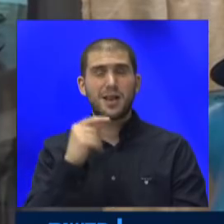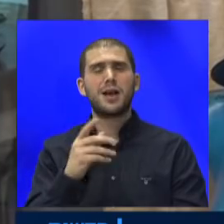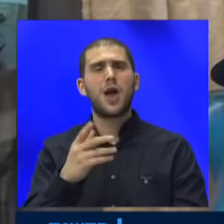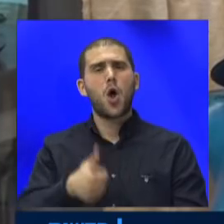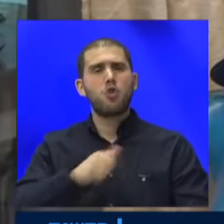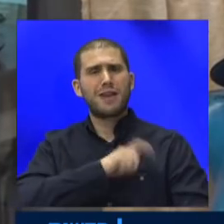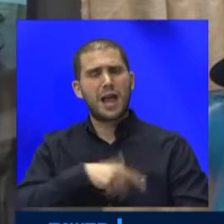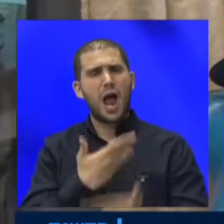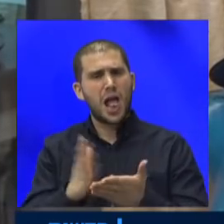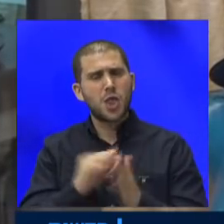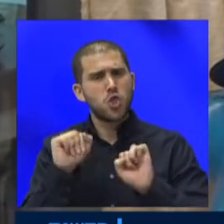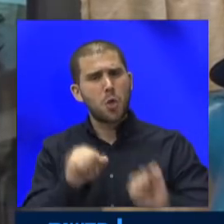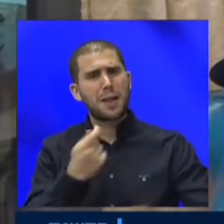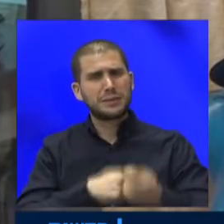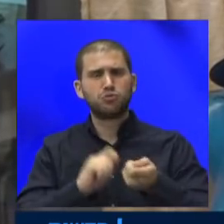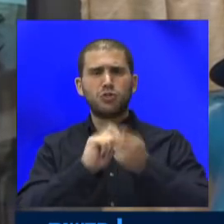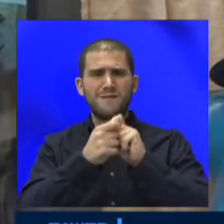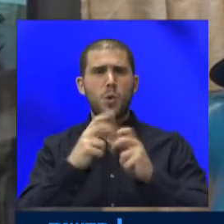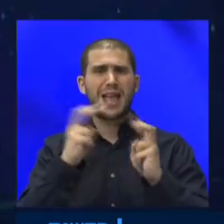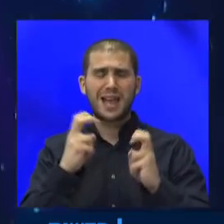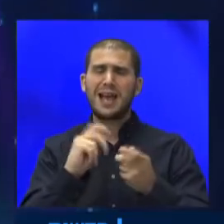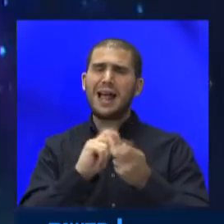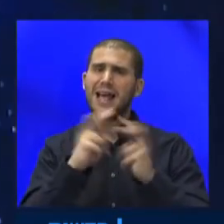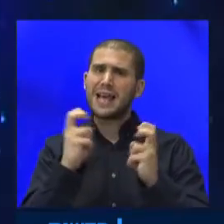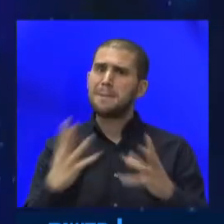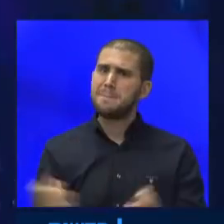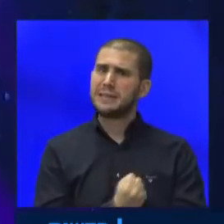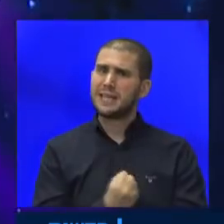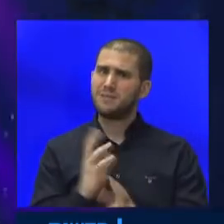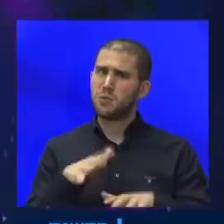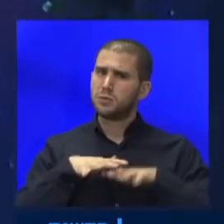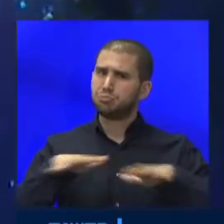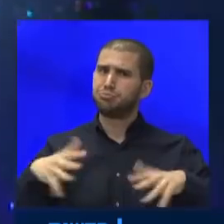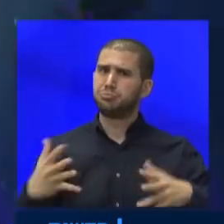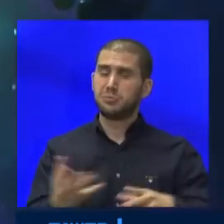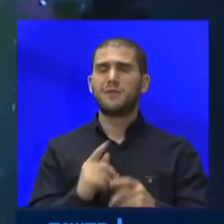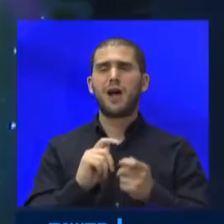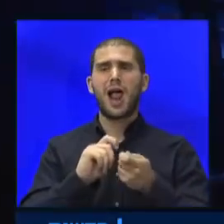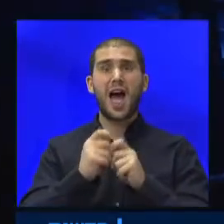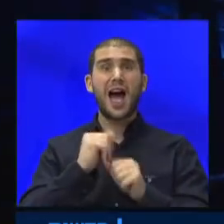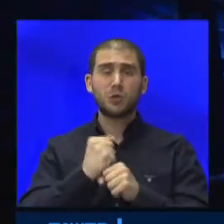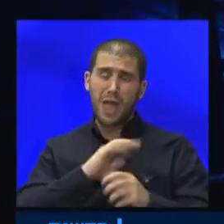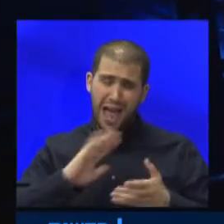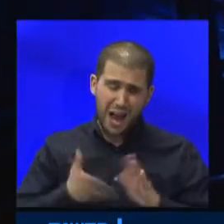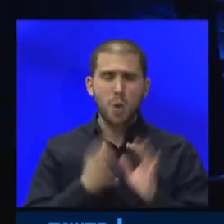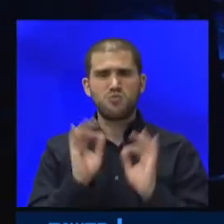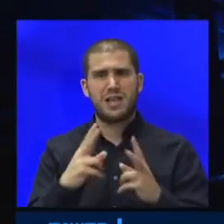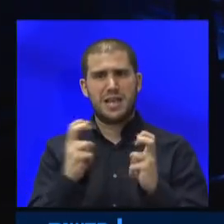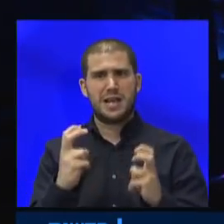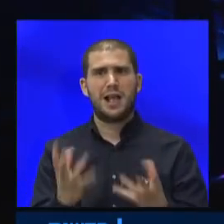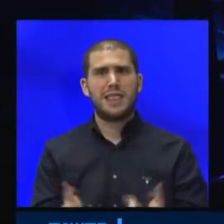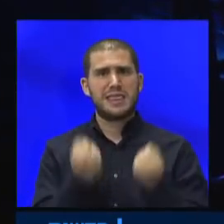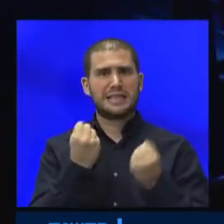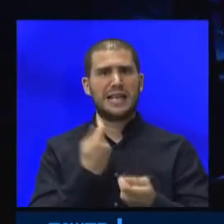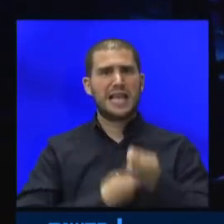שהפכו את העיר שלו לעיר כל כך מצליחה וכל כך משגשגת, ולעשות את כל מה שאפשר כדי שהעיר הזאת תציל את העסקים שלה ואת הזירה הזאת